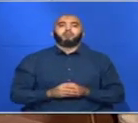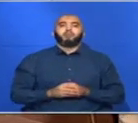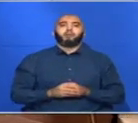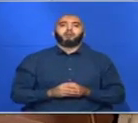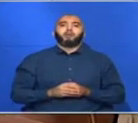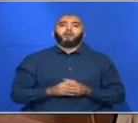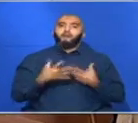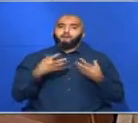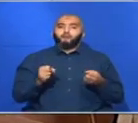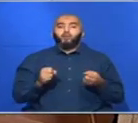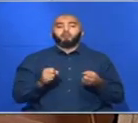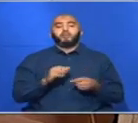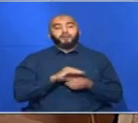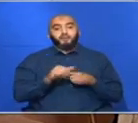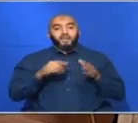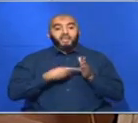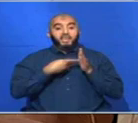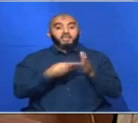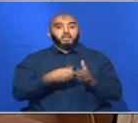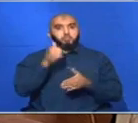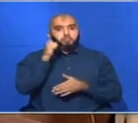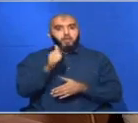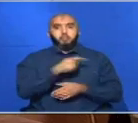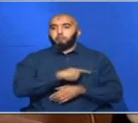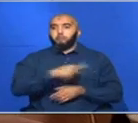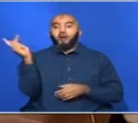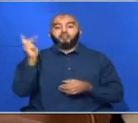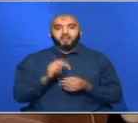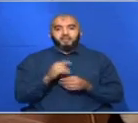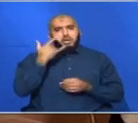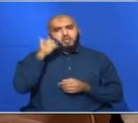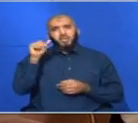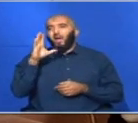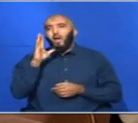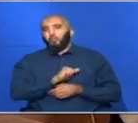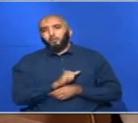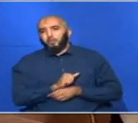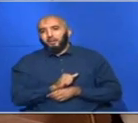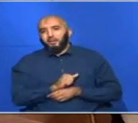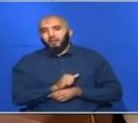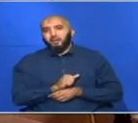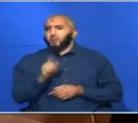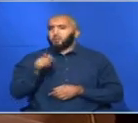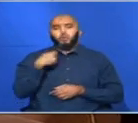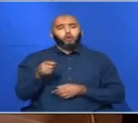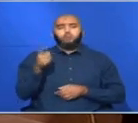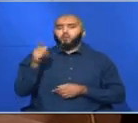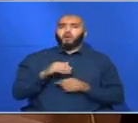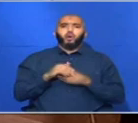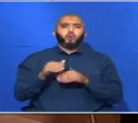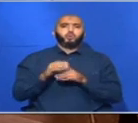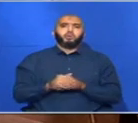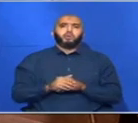من كاجزاؤه باذن الله سبحانه وتعالى فان وجدت وقتا اخر اثناء قيام